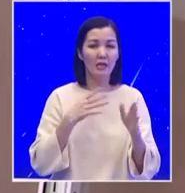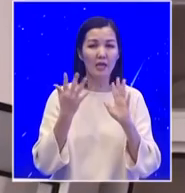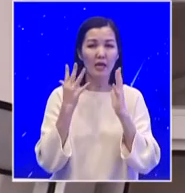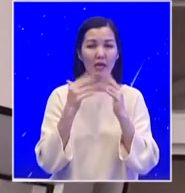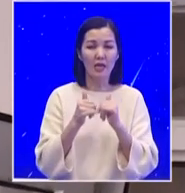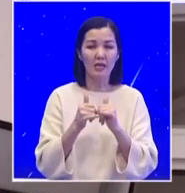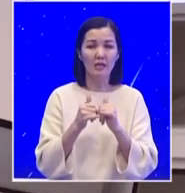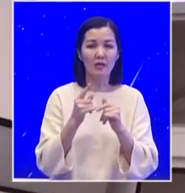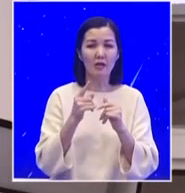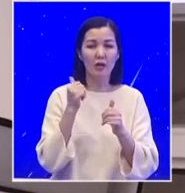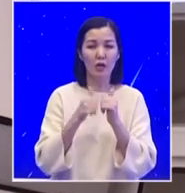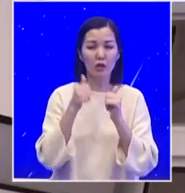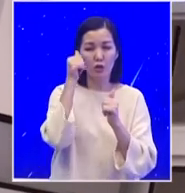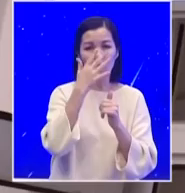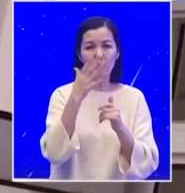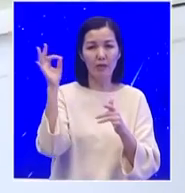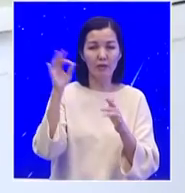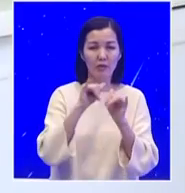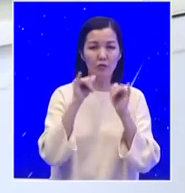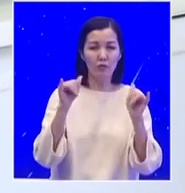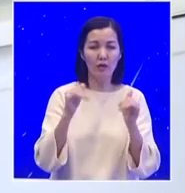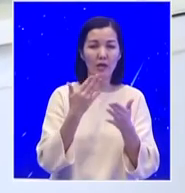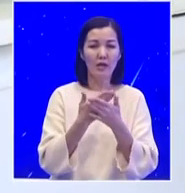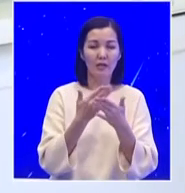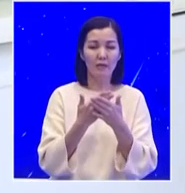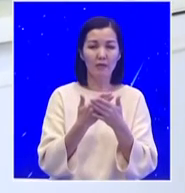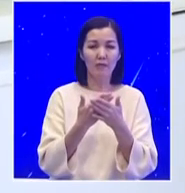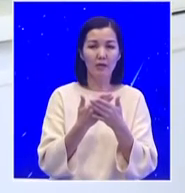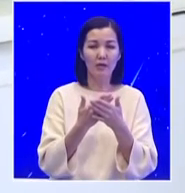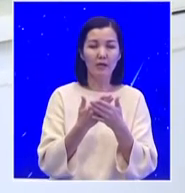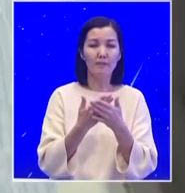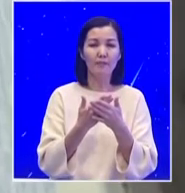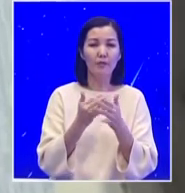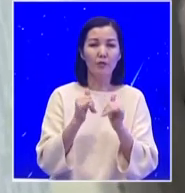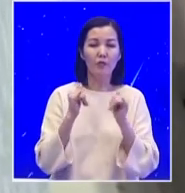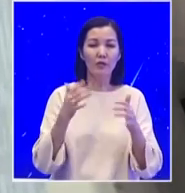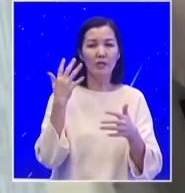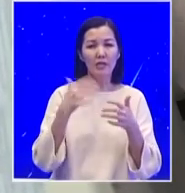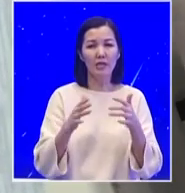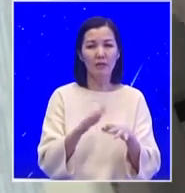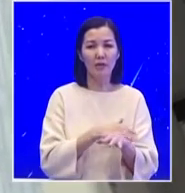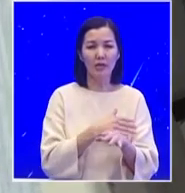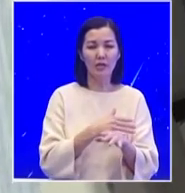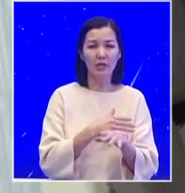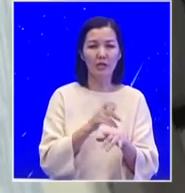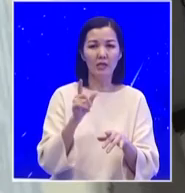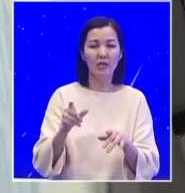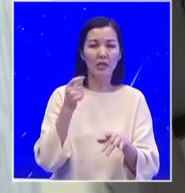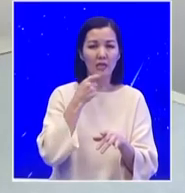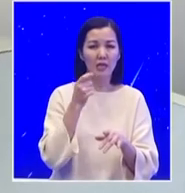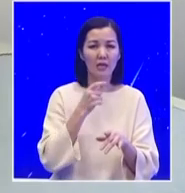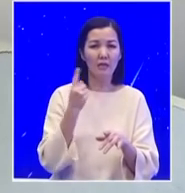больных ежегодно увеличивается на 5%. Но есть и положительные тенденции. Отмечается увеличение средней продолжительности жизни у пациентов с сахарным